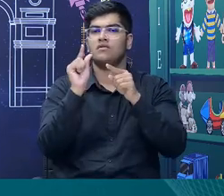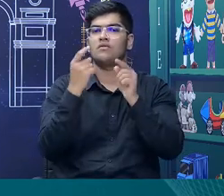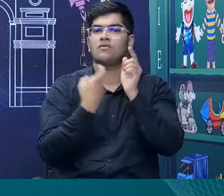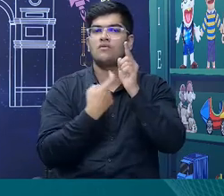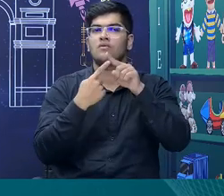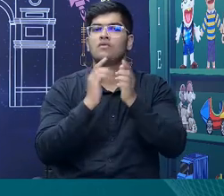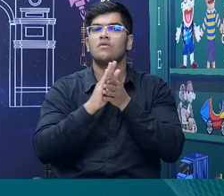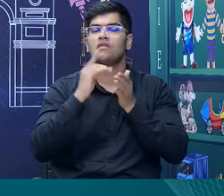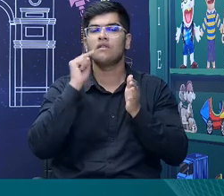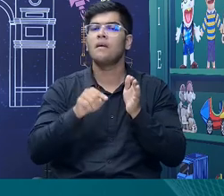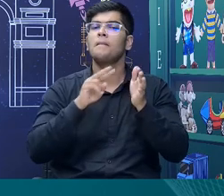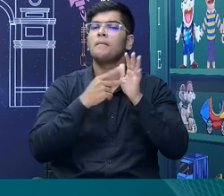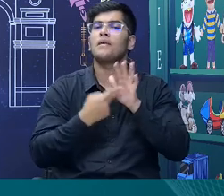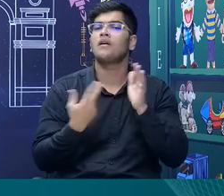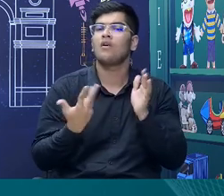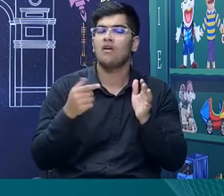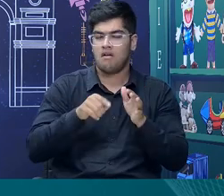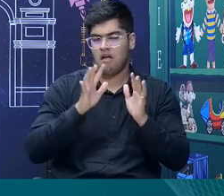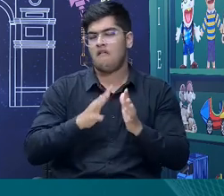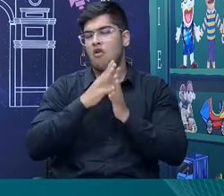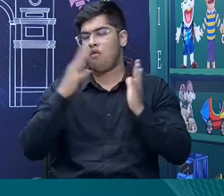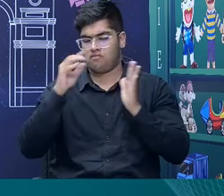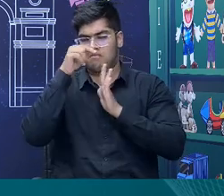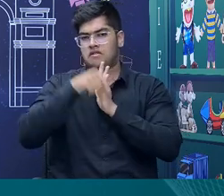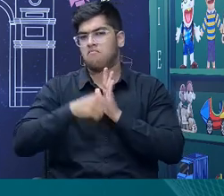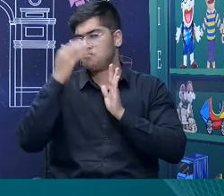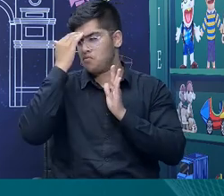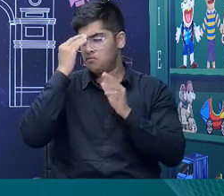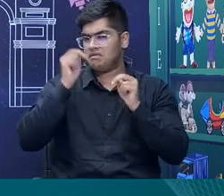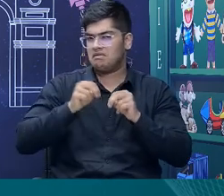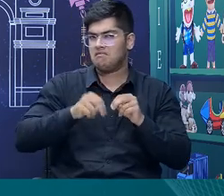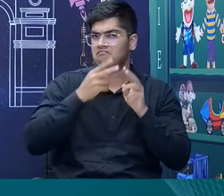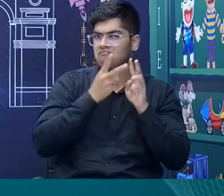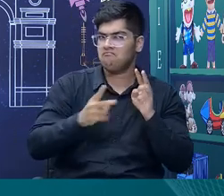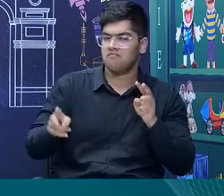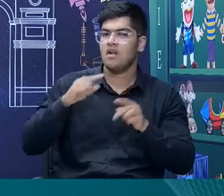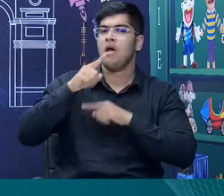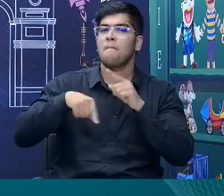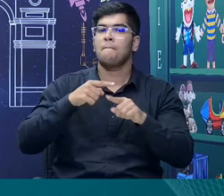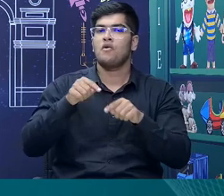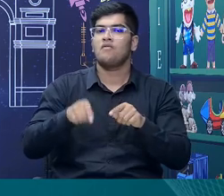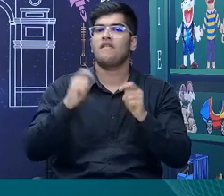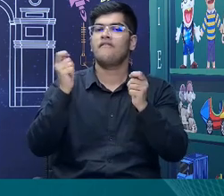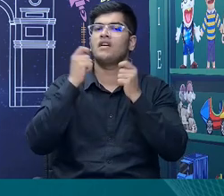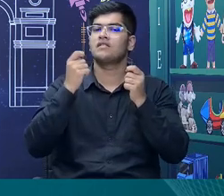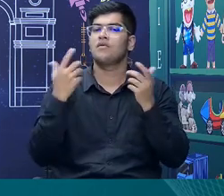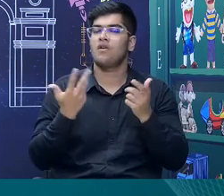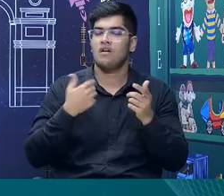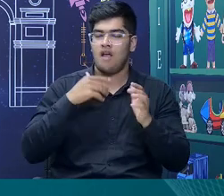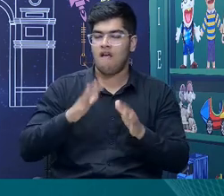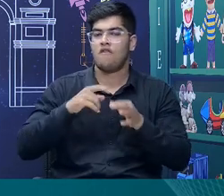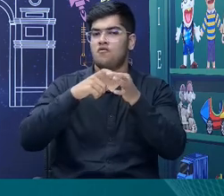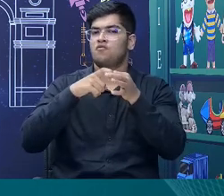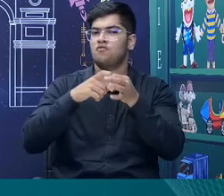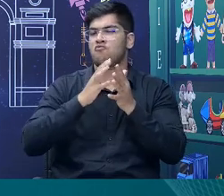गणेश जी के बड़े में भी बहुत कुछ है उनके बड़े में जन के लिए इस त्योहार के बड़े में जन के लिए और मेरे पास है बहुत सारे